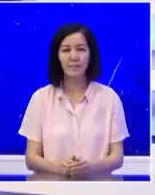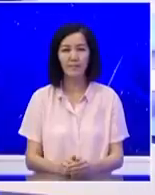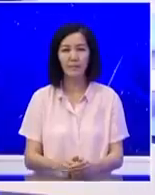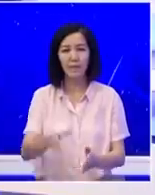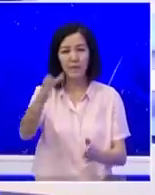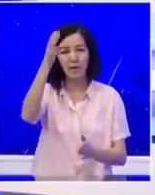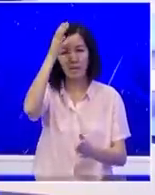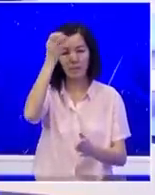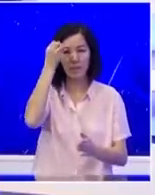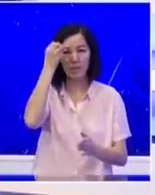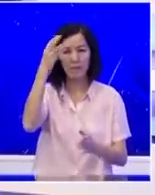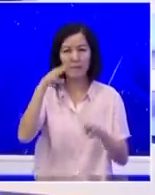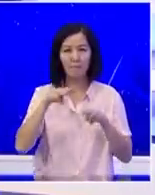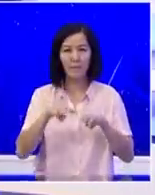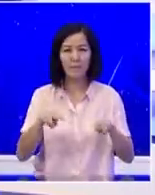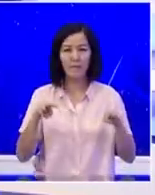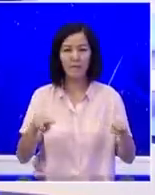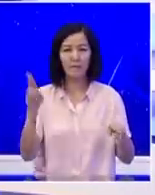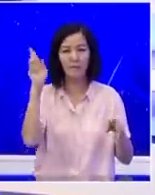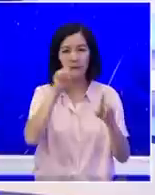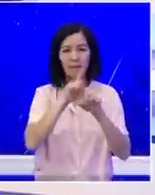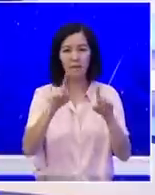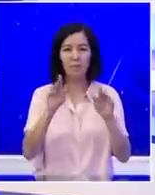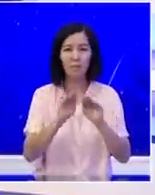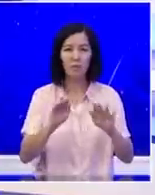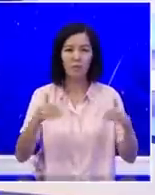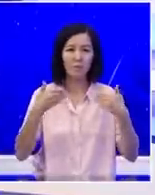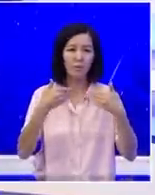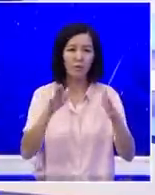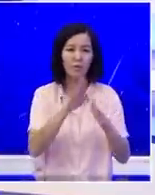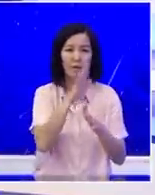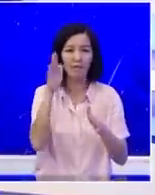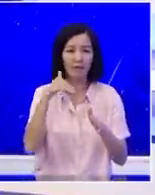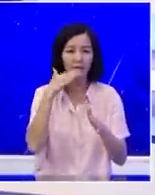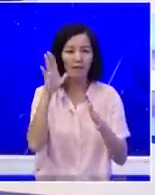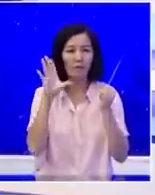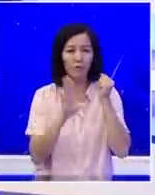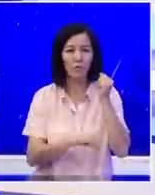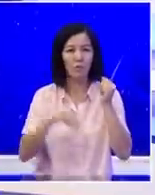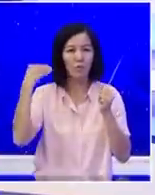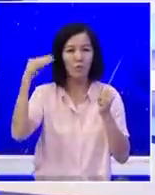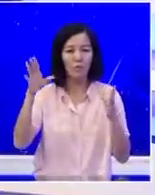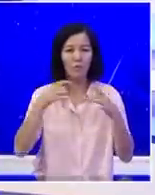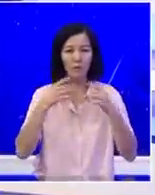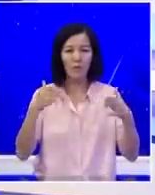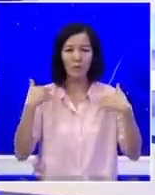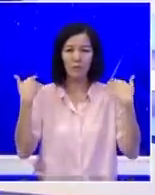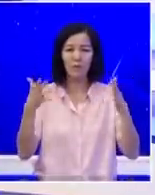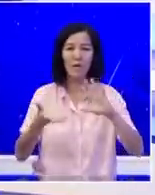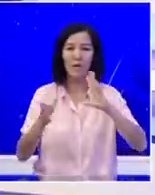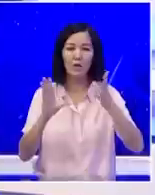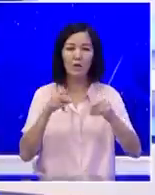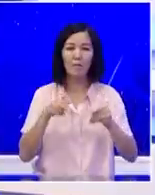Білім және ғылым министрі елдегі мектеп оқушылары мен түлектер және ата-аналарды соңғы қоңырау мерекесімен құттықтады.